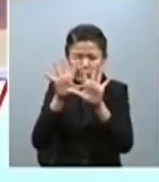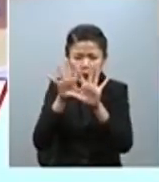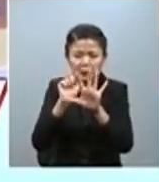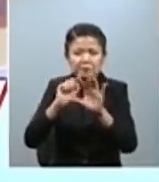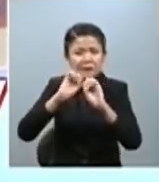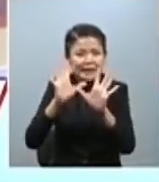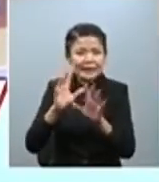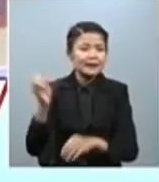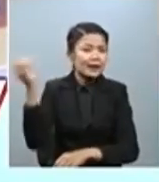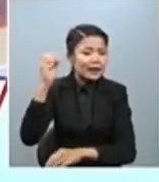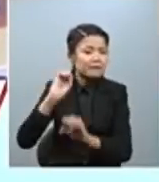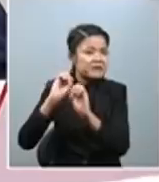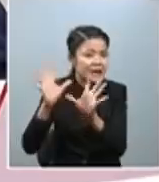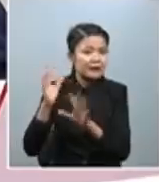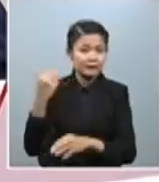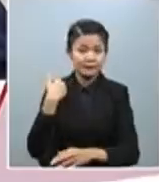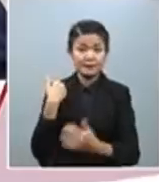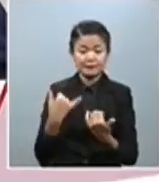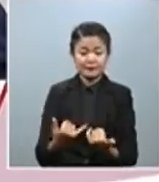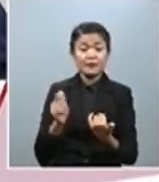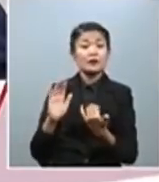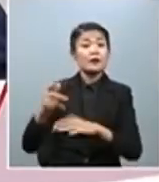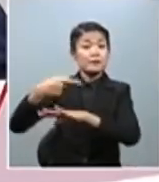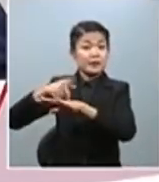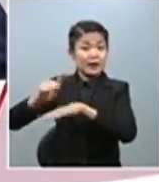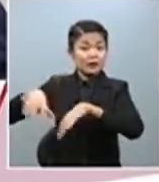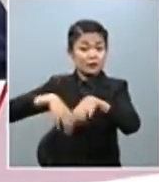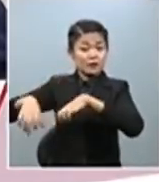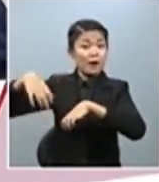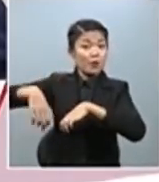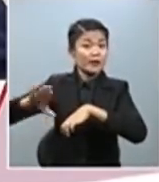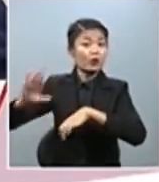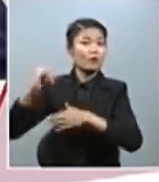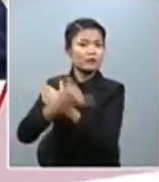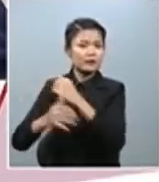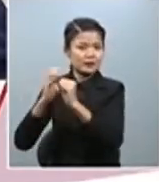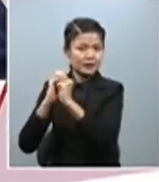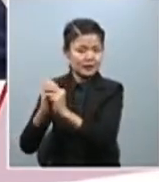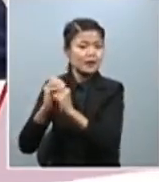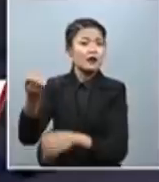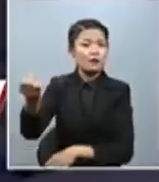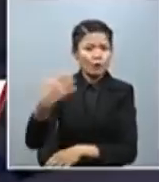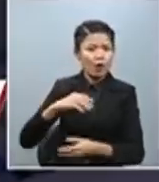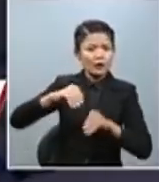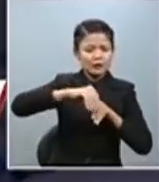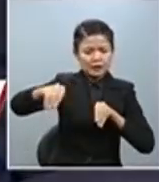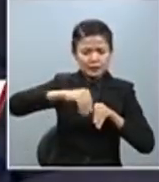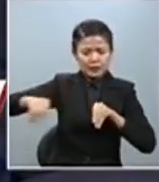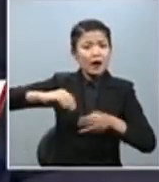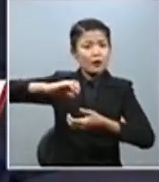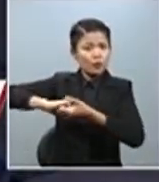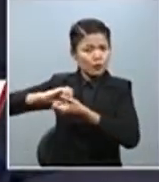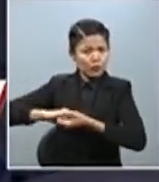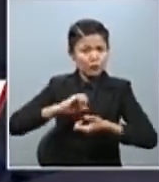างหวางจวนนะคะประธานเจ้าหน้าที่บริหารบริษัท Tencent Video เปิดเผยว่าทาง Tencent นั้นมีเครือข่ายแพลตฟอร์มออนไลน์ที่ใ